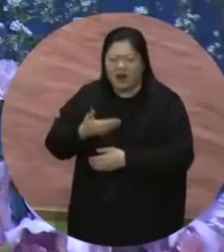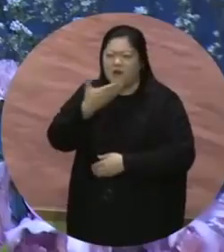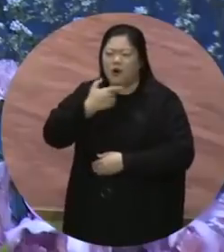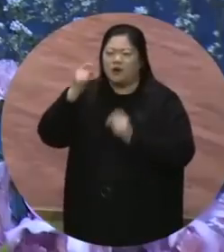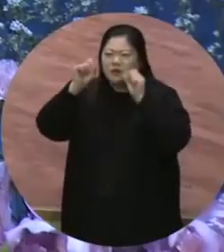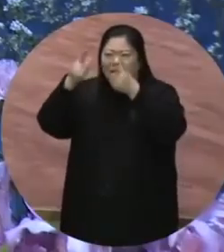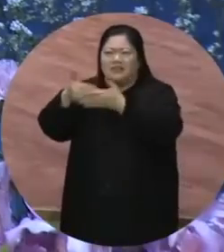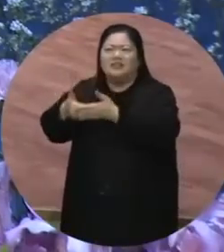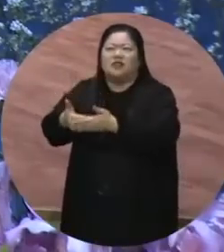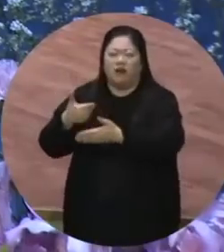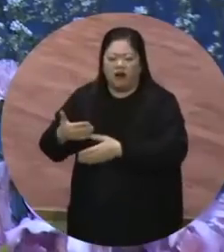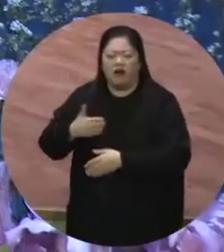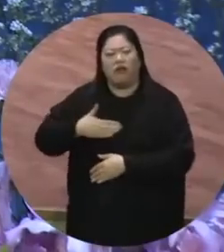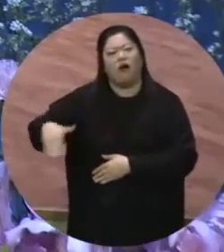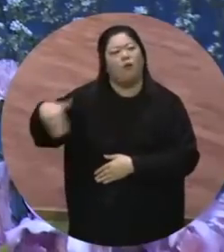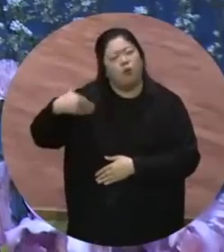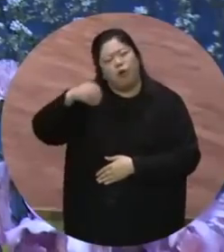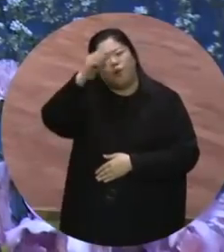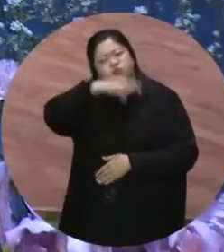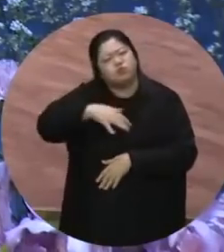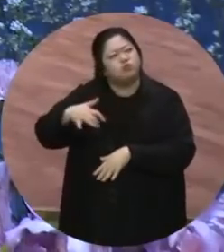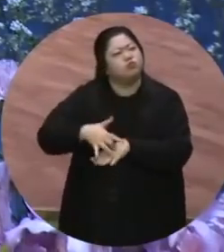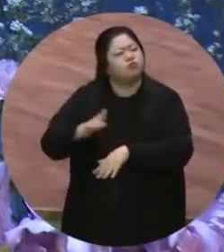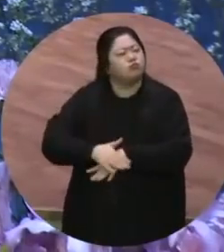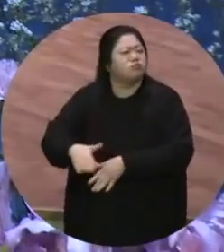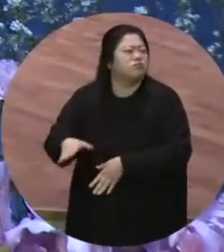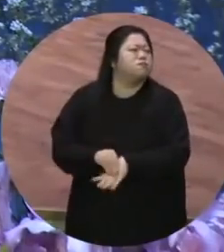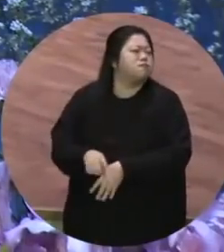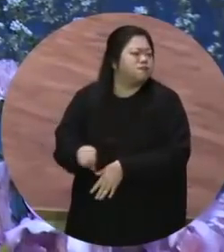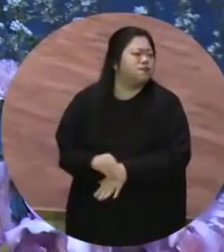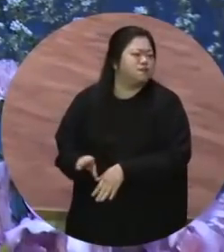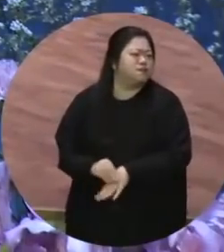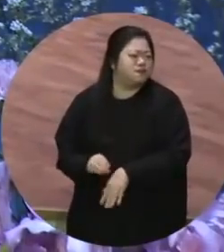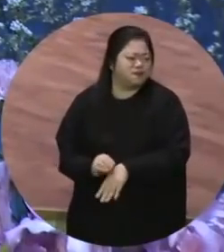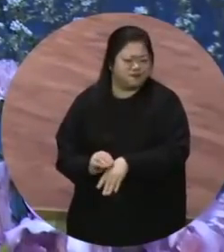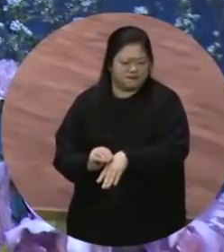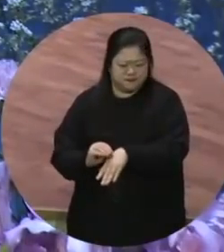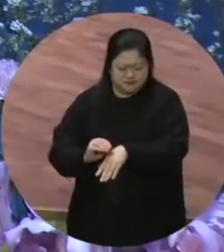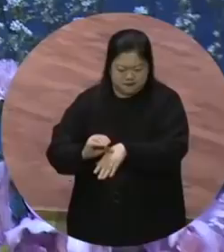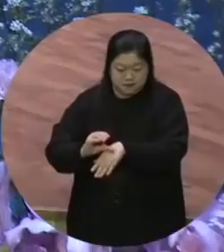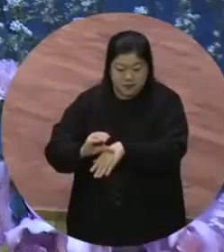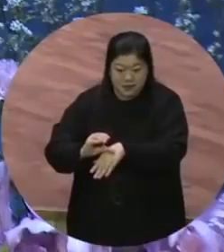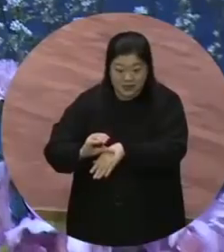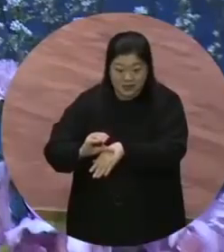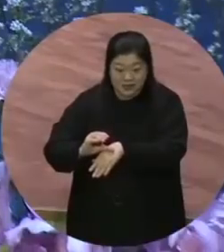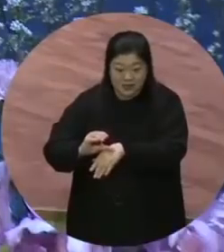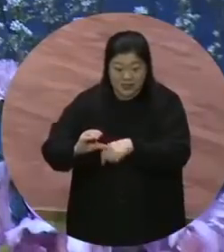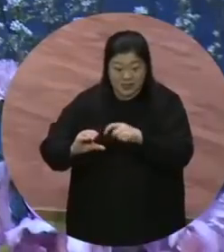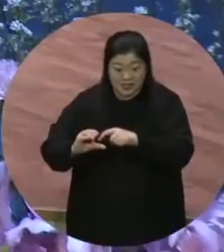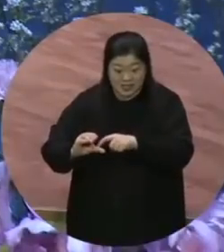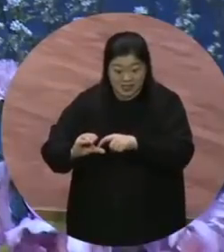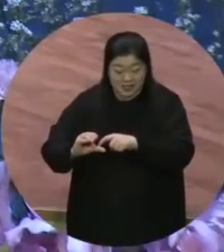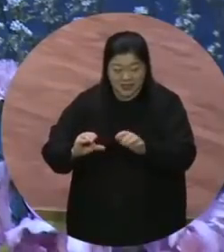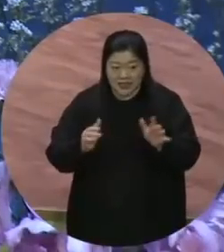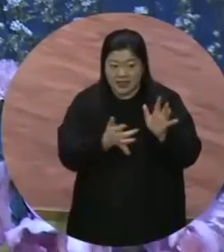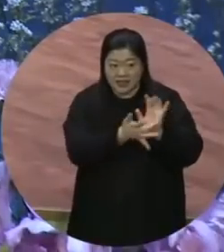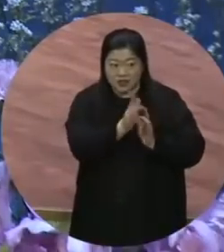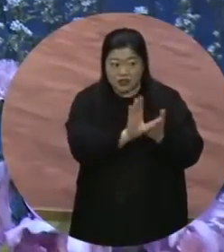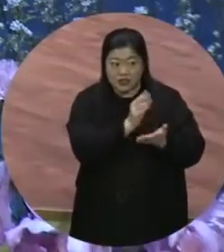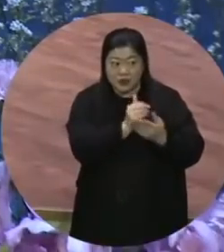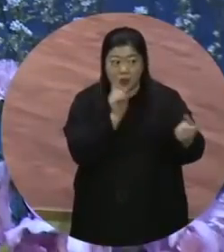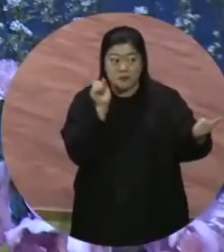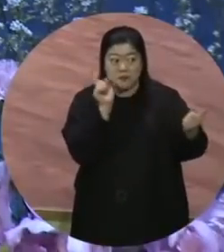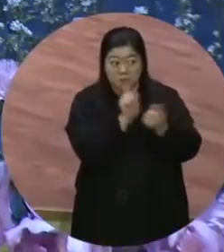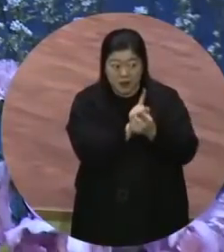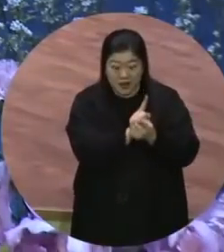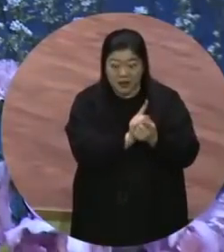나도 모르게 세상 지식으로 세상 경험으로 각인되어 버렸던 이 선입견, 편견, 이 잘못되어